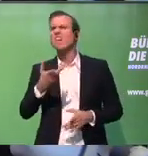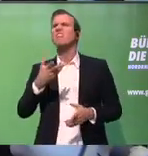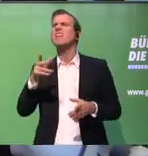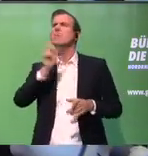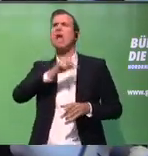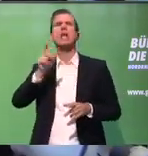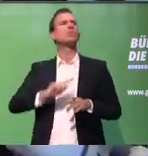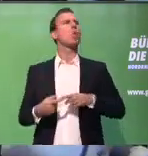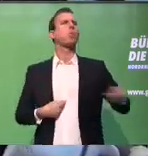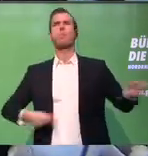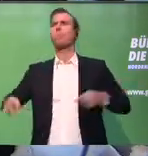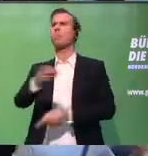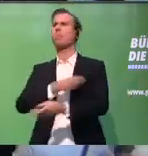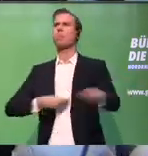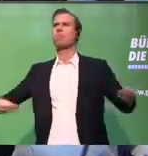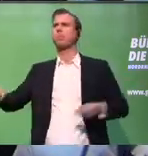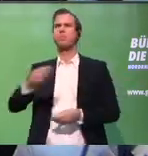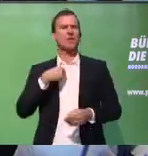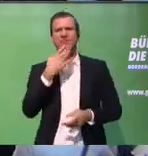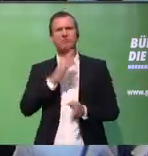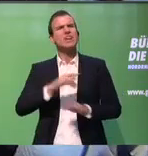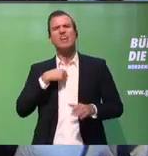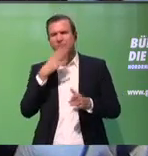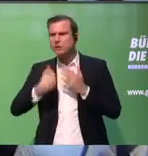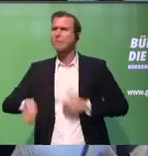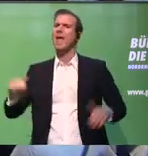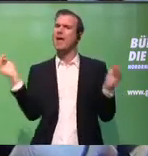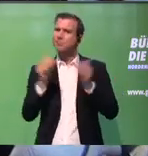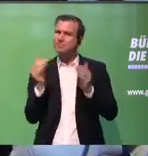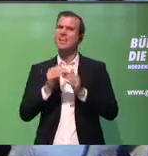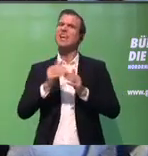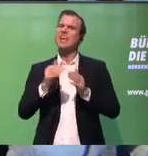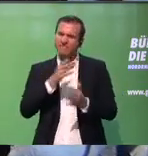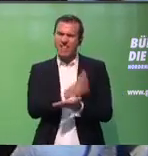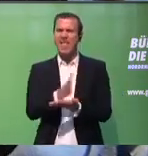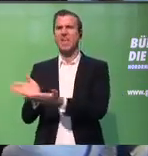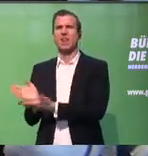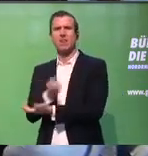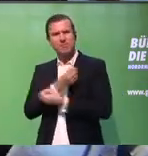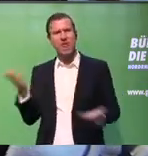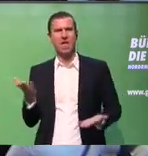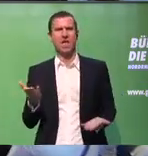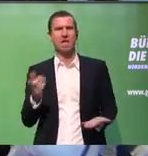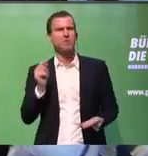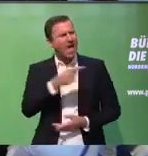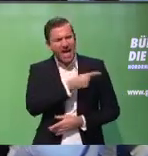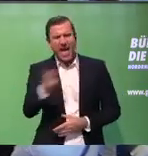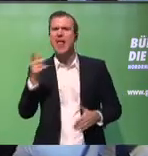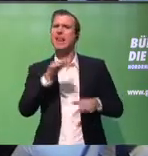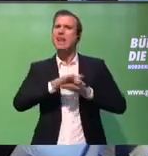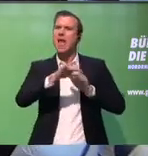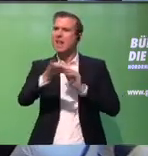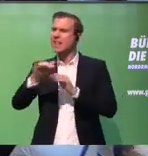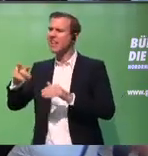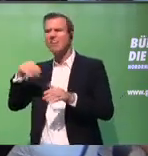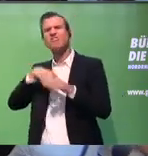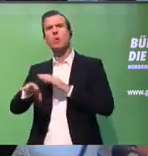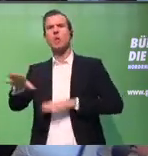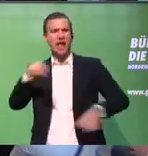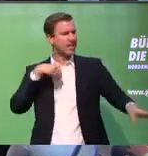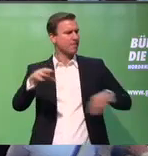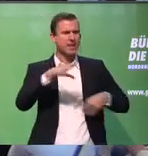in der Europäischen Union, wollen wir eine gerechte Verteilung der Flüchtlinge, damit alle Länder Flüchtlinge aufnehmen und